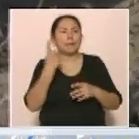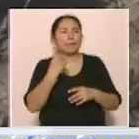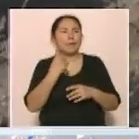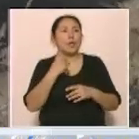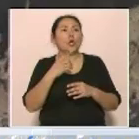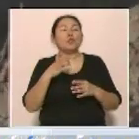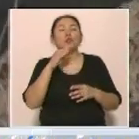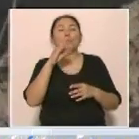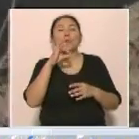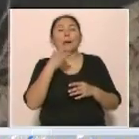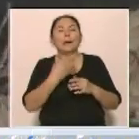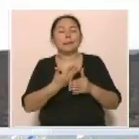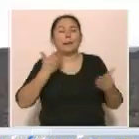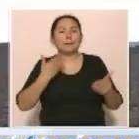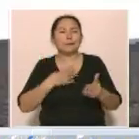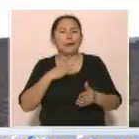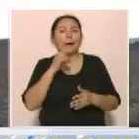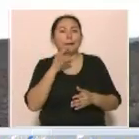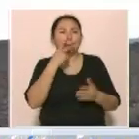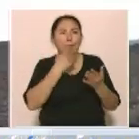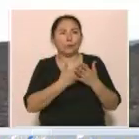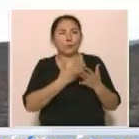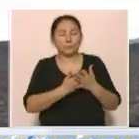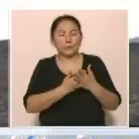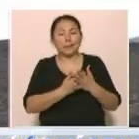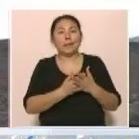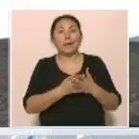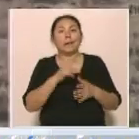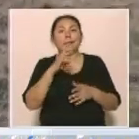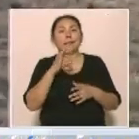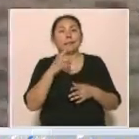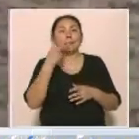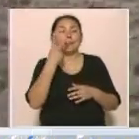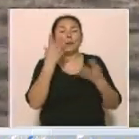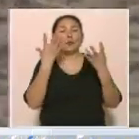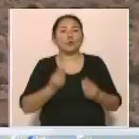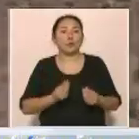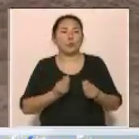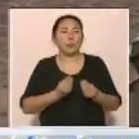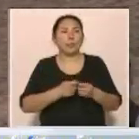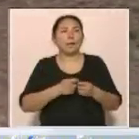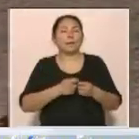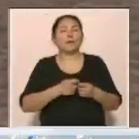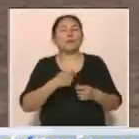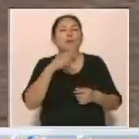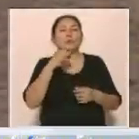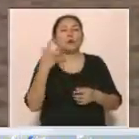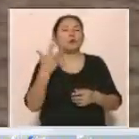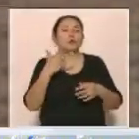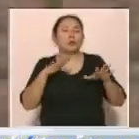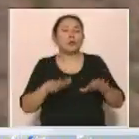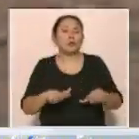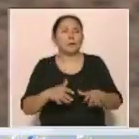шәкірті топ жарған байқауда алдыңғы қатардан көрінді. Ақбалық атты қыранымен 2 күнге созылған дүбірлі додада 3-ші орын